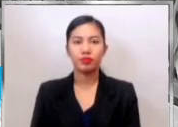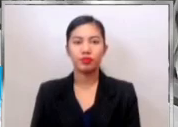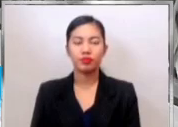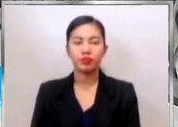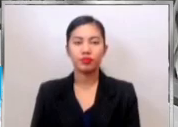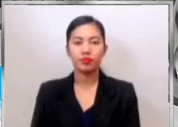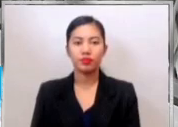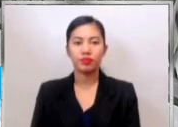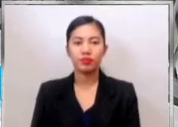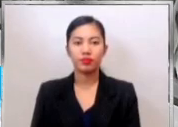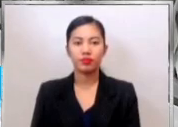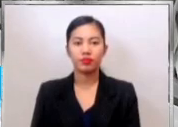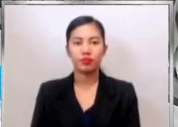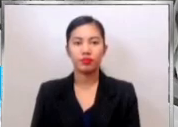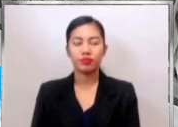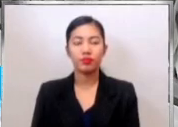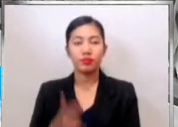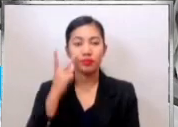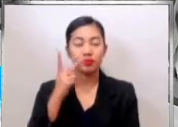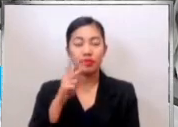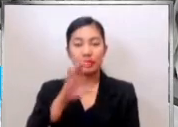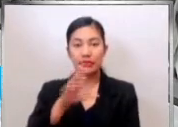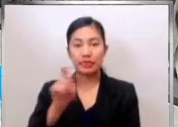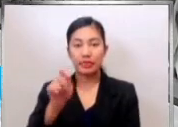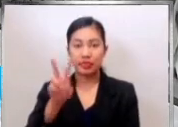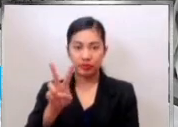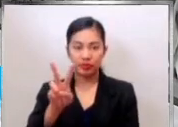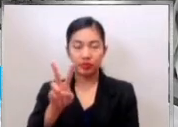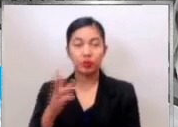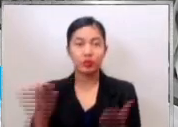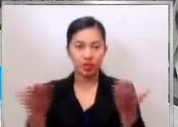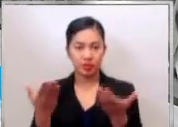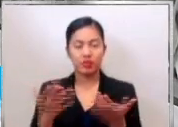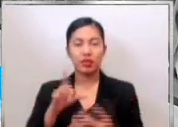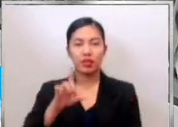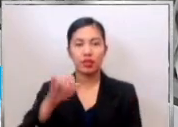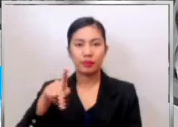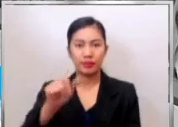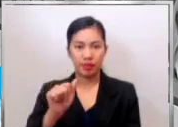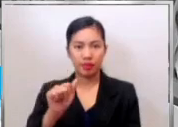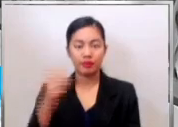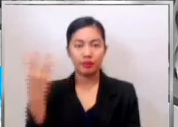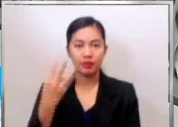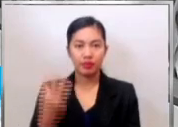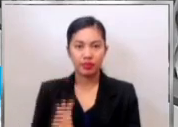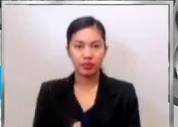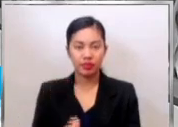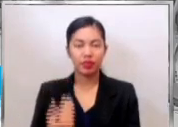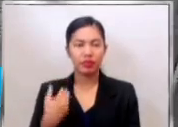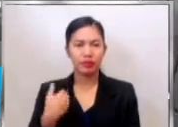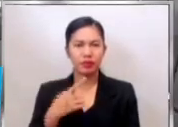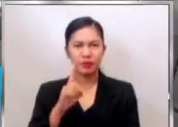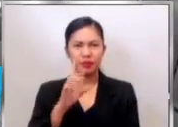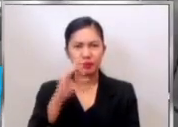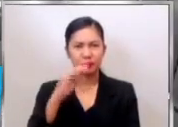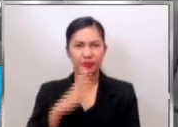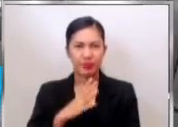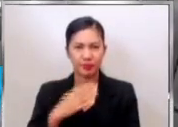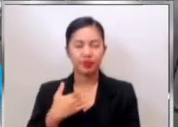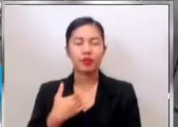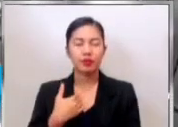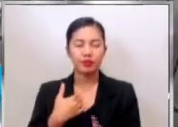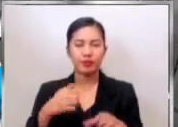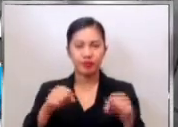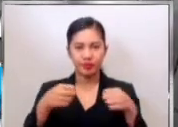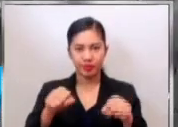Sa kuha ng CCTV sa Barangay Sabang sa Lipa, Batangas, makikitang may dumating na lalaking nakamotorsiklo. Tinawag at